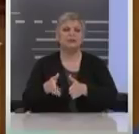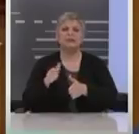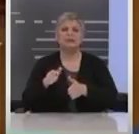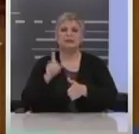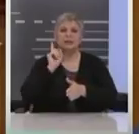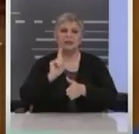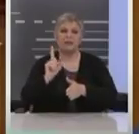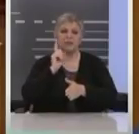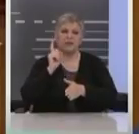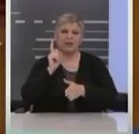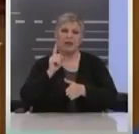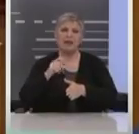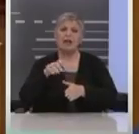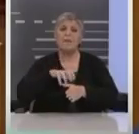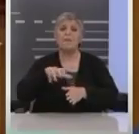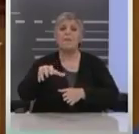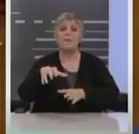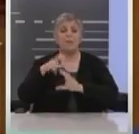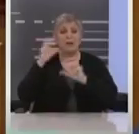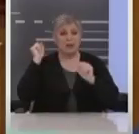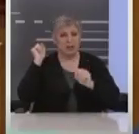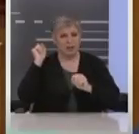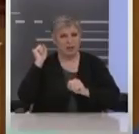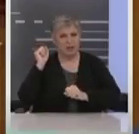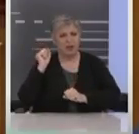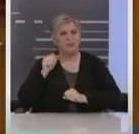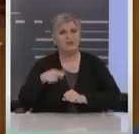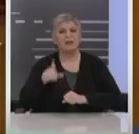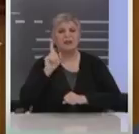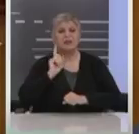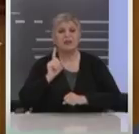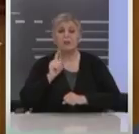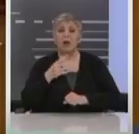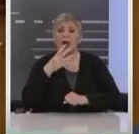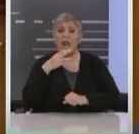διότι είχε την ατυχία να εκλεγεί με το ΣΥΡΙΖΑ.